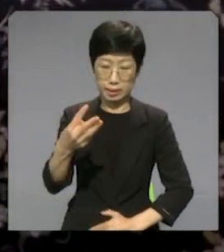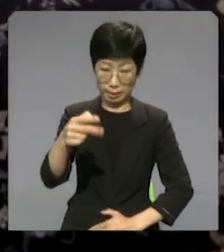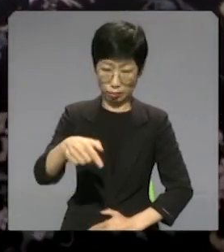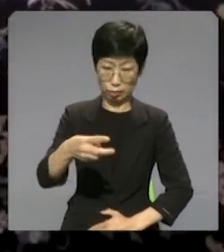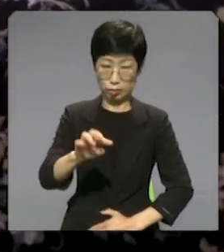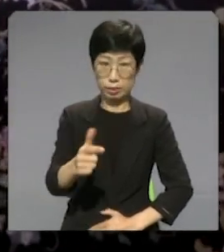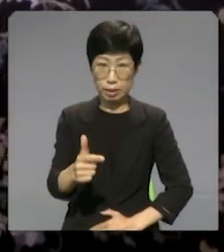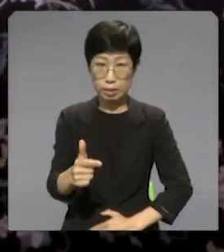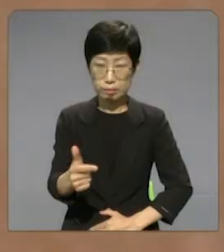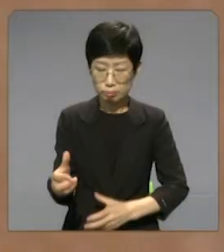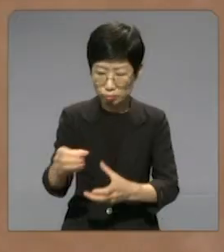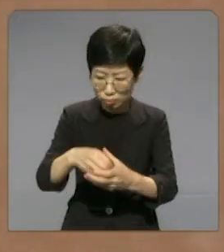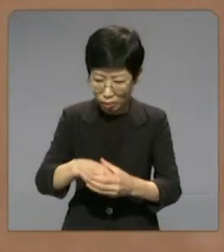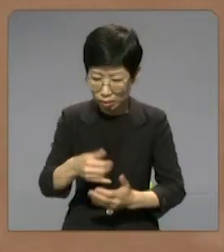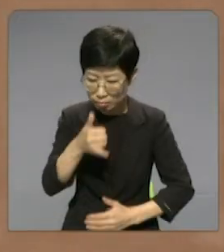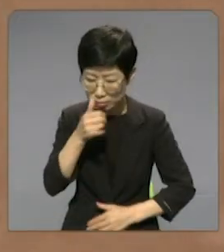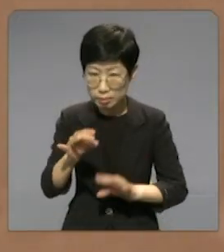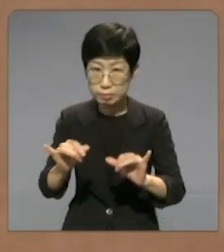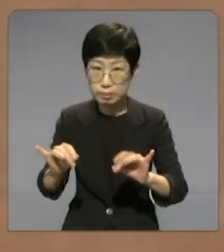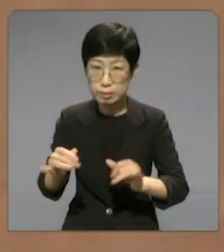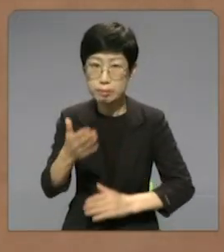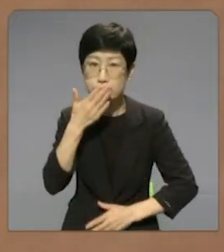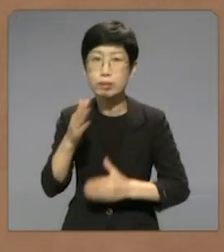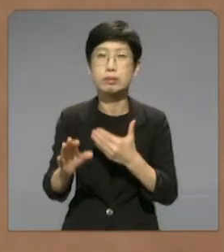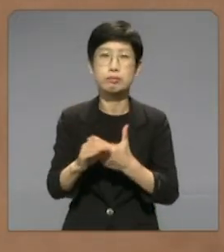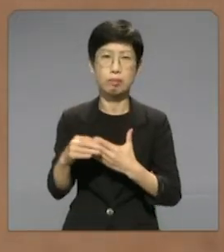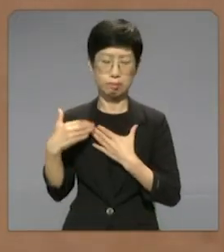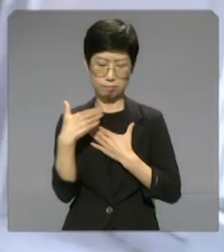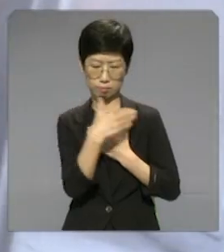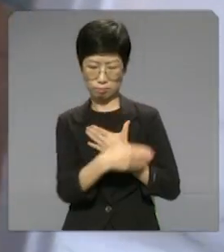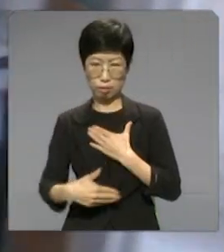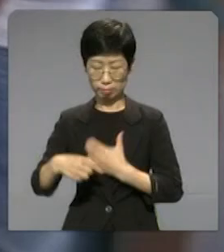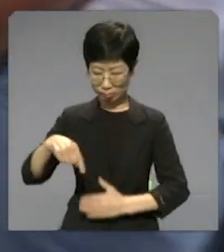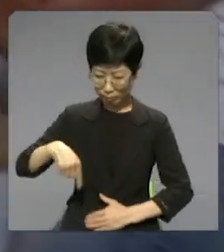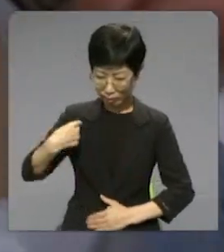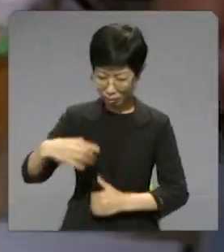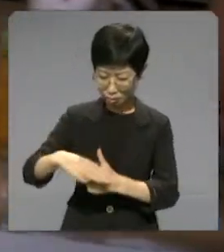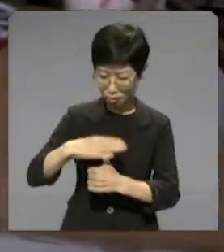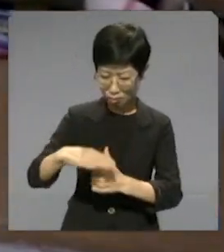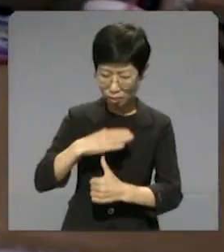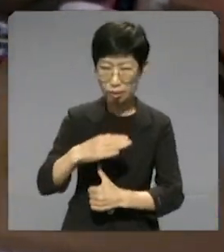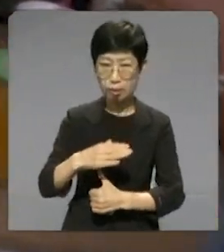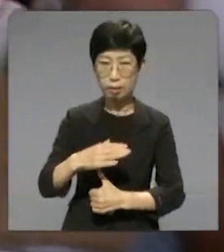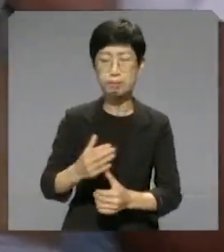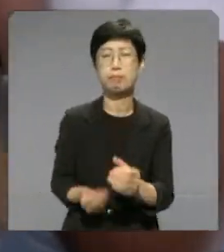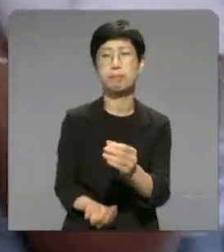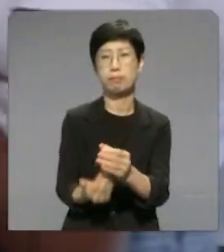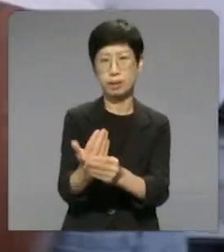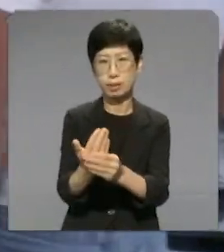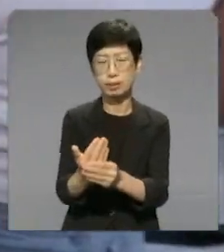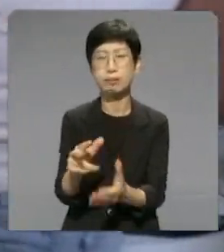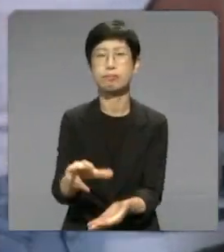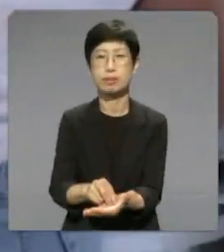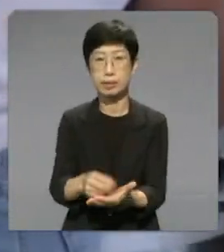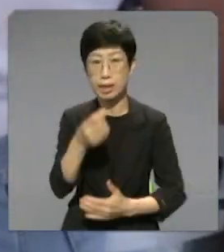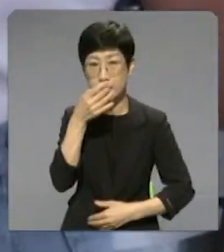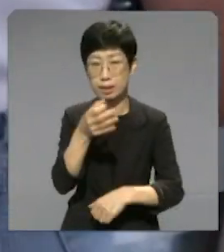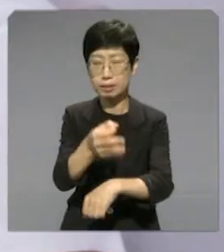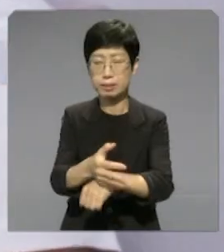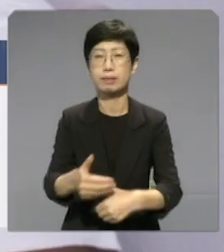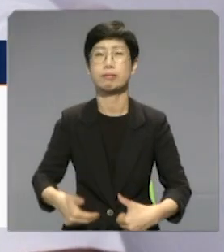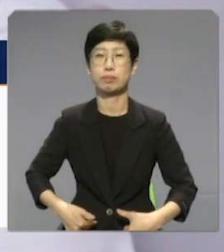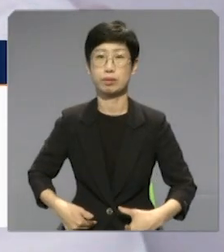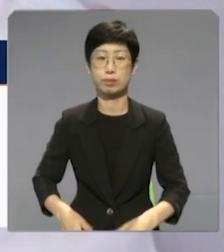들어있는 밀가루 음식을 섭취할 경우 신체 면역계가 스스로 공격하는 현상인 자가면역 반응이 일어나기 때문입니다